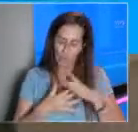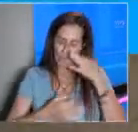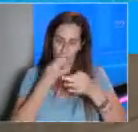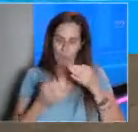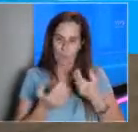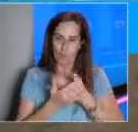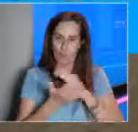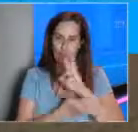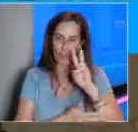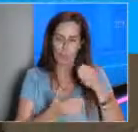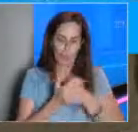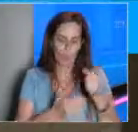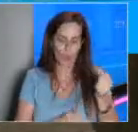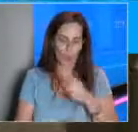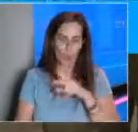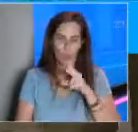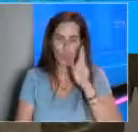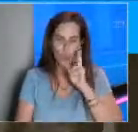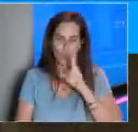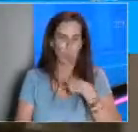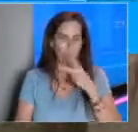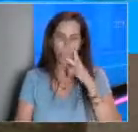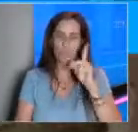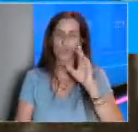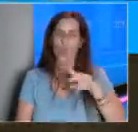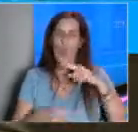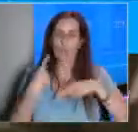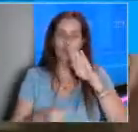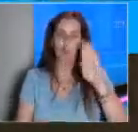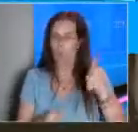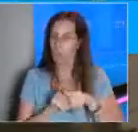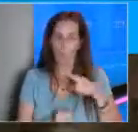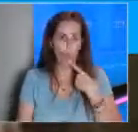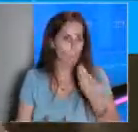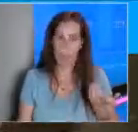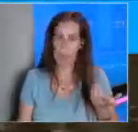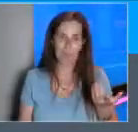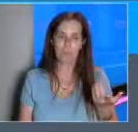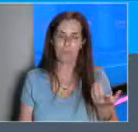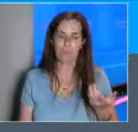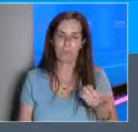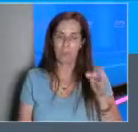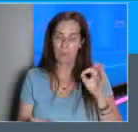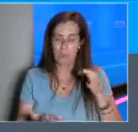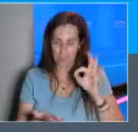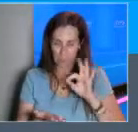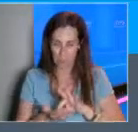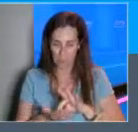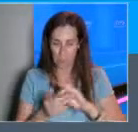חדשות 12 מסוף השבוע האחרון, אנחנו לא רואים מישהו שעומד מולו. אבל כמו שאתה אומר, וזה נכון, מרגע